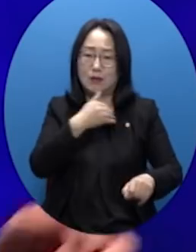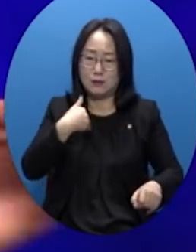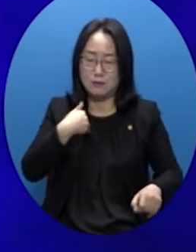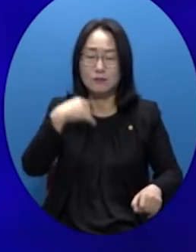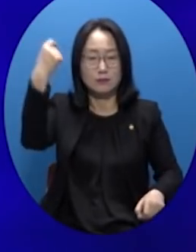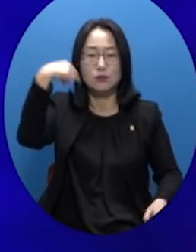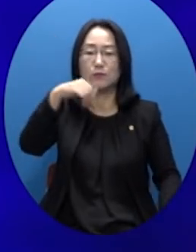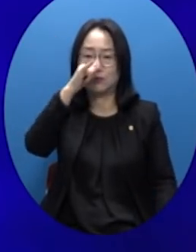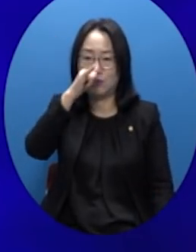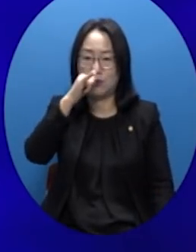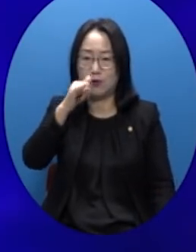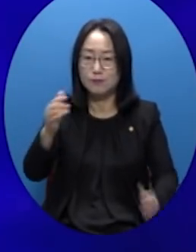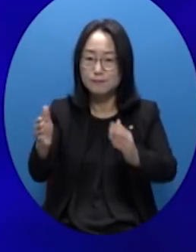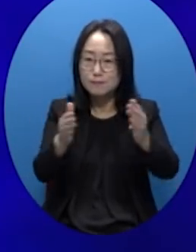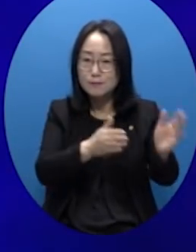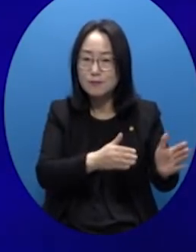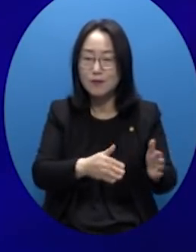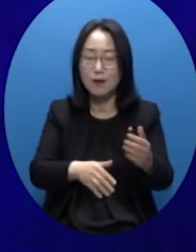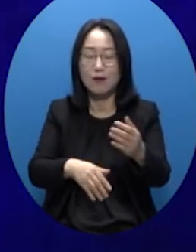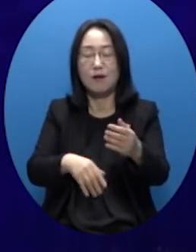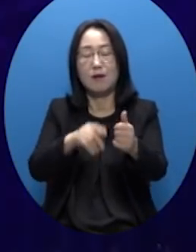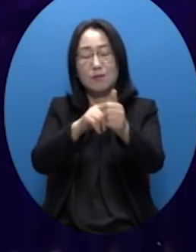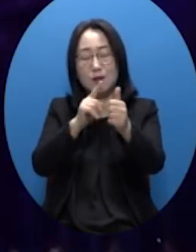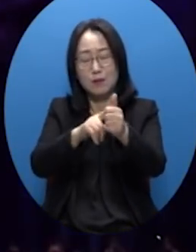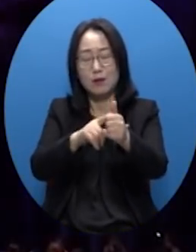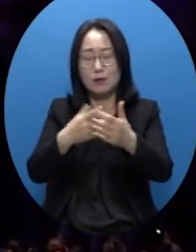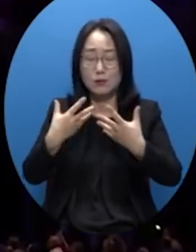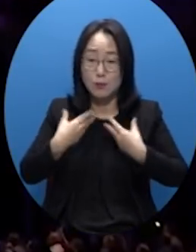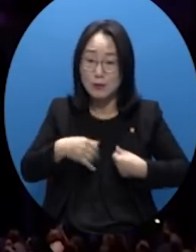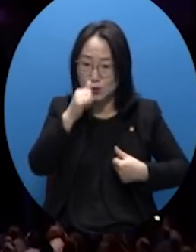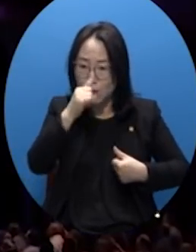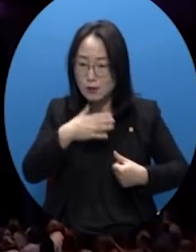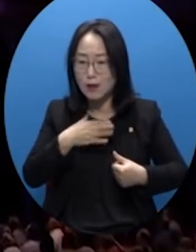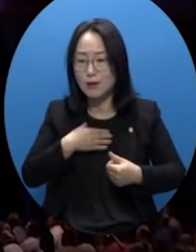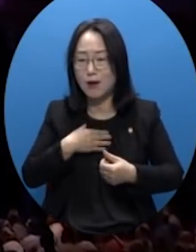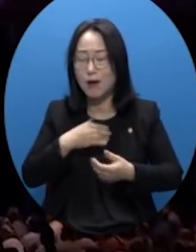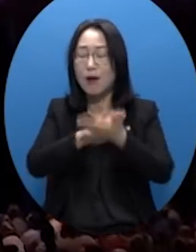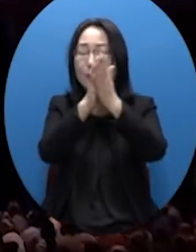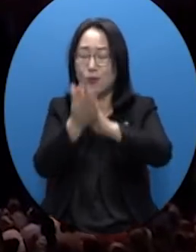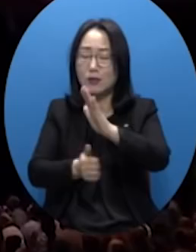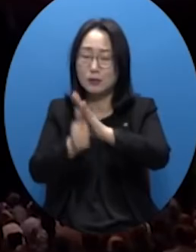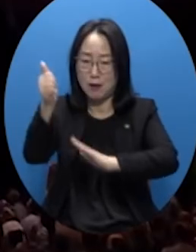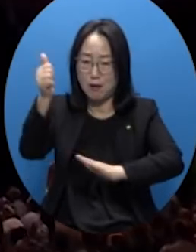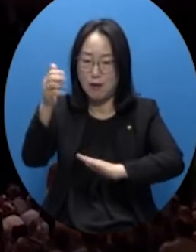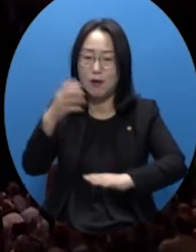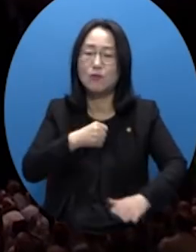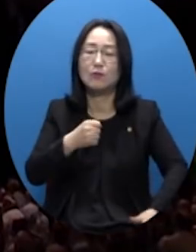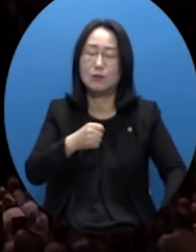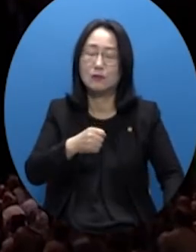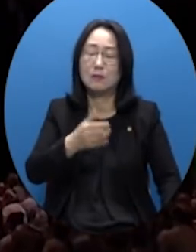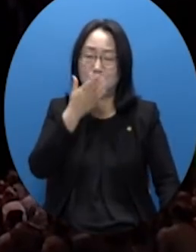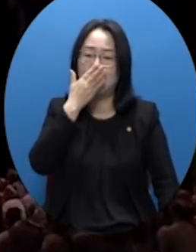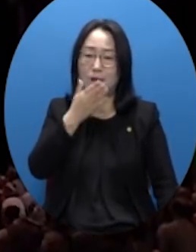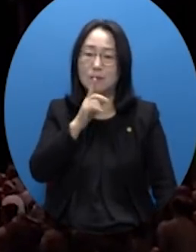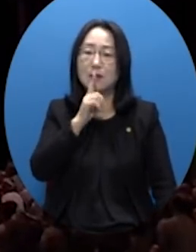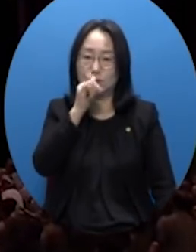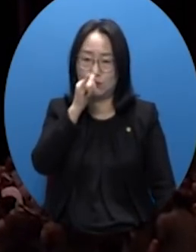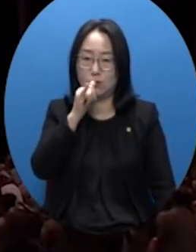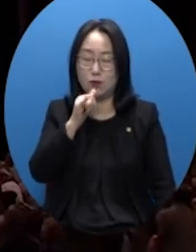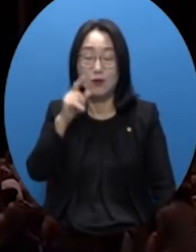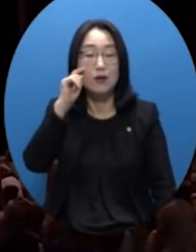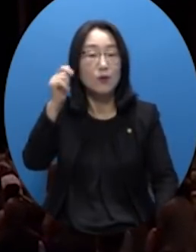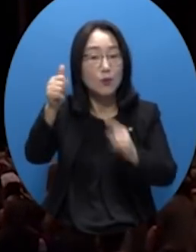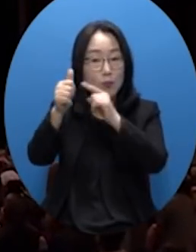절망을 해보던 가운데 이 아에 노래를 부르 무엇을 보고 희망을 찾다 하는 댓글이 달릴 수 있습니다 고모는 장애를